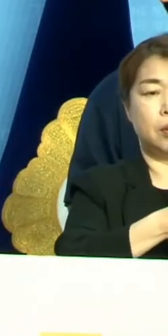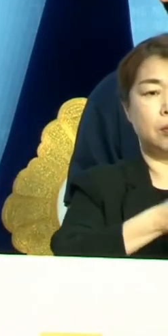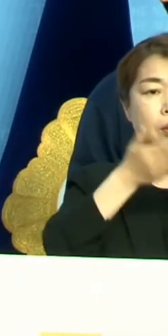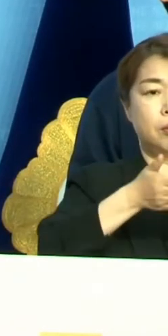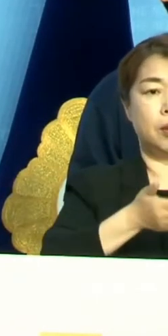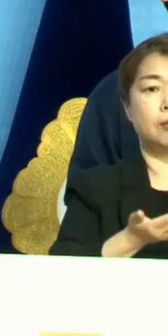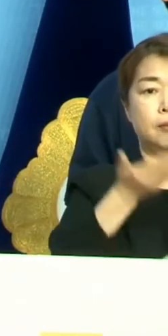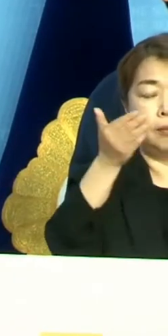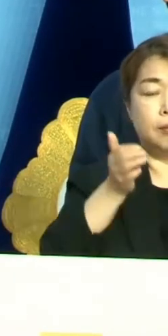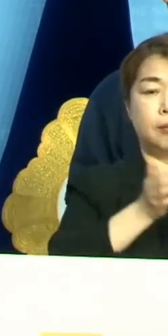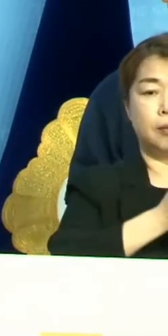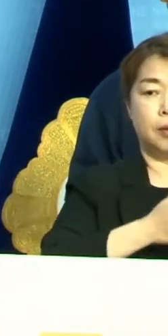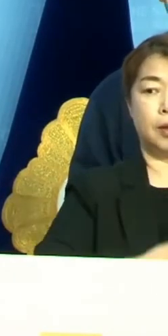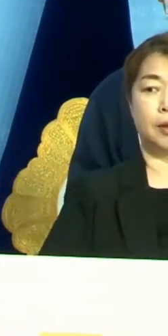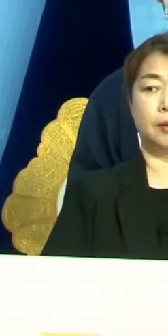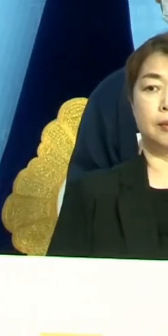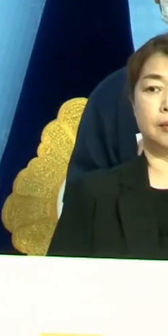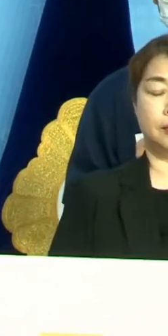이상입니다